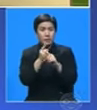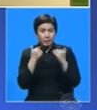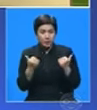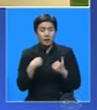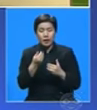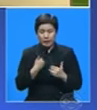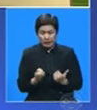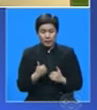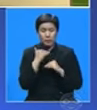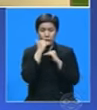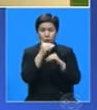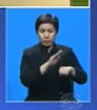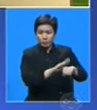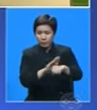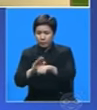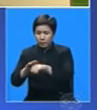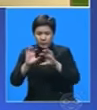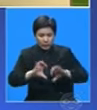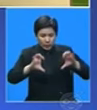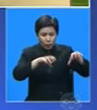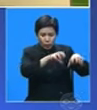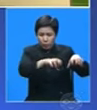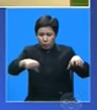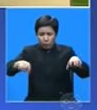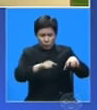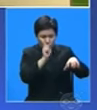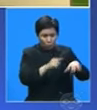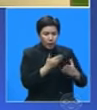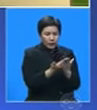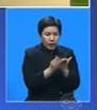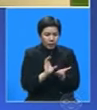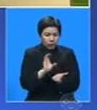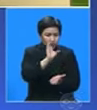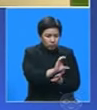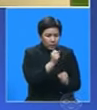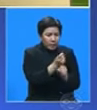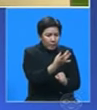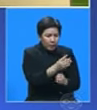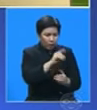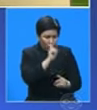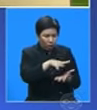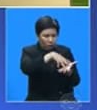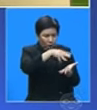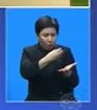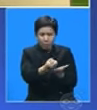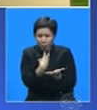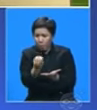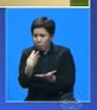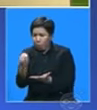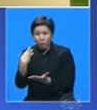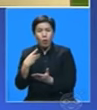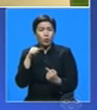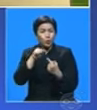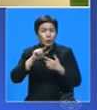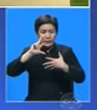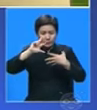าคส่วนทุกส่วนราชการรายงานผลการดำเนินงานด้านงบประมาณในทุกไตรมาสทั้งนี้จะต้องมีผลเป็นรูปธรรมจับต้อง